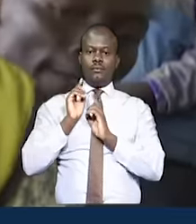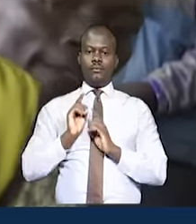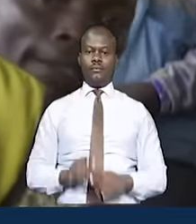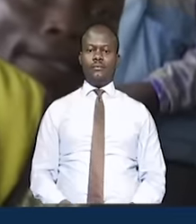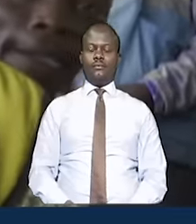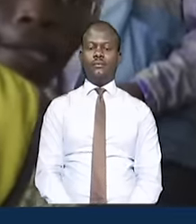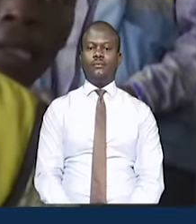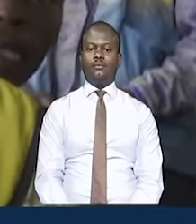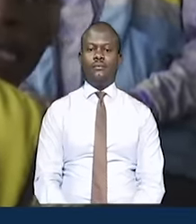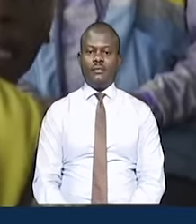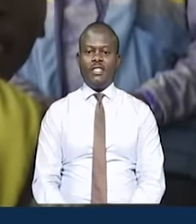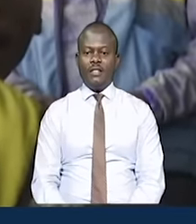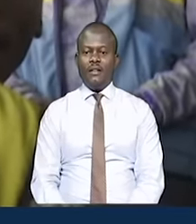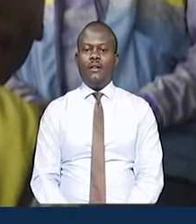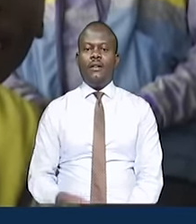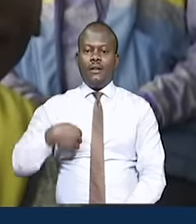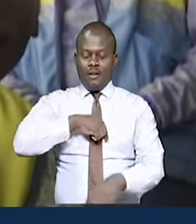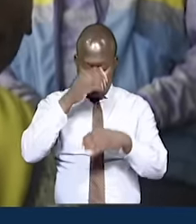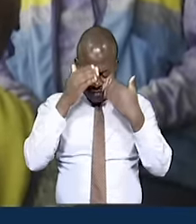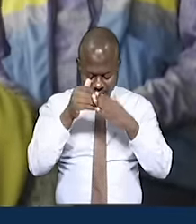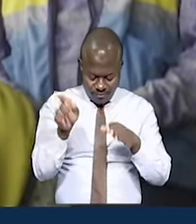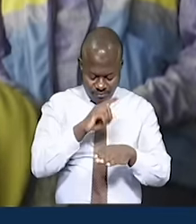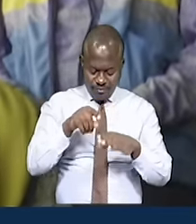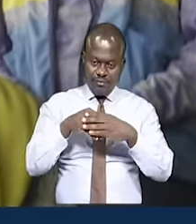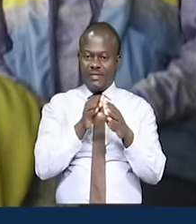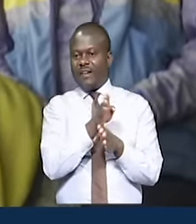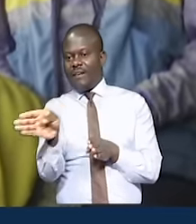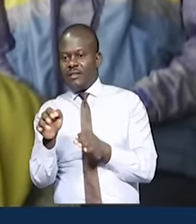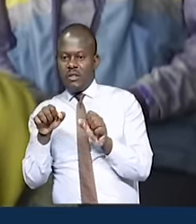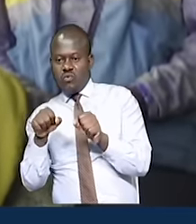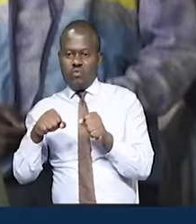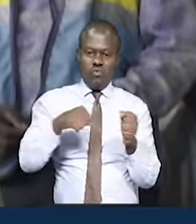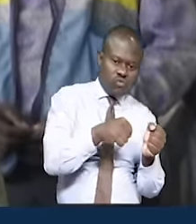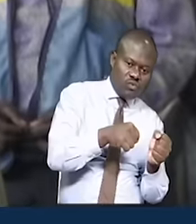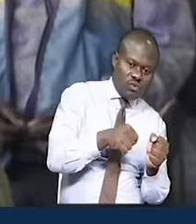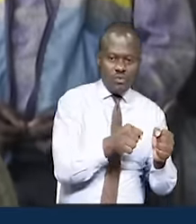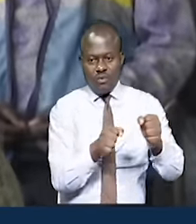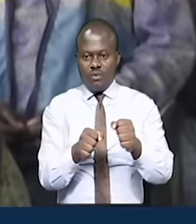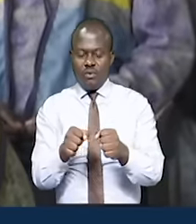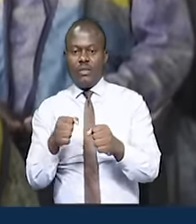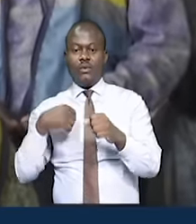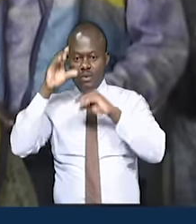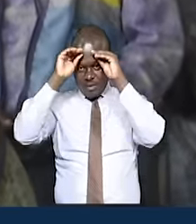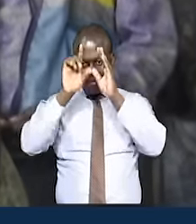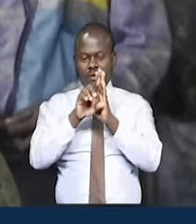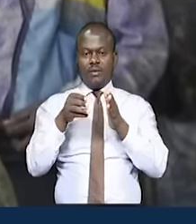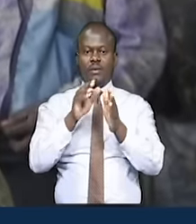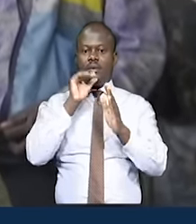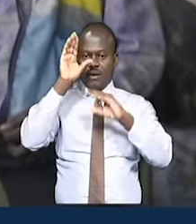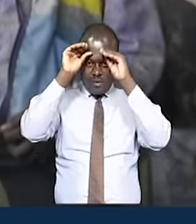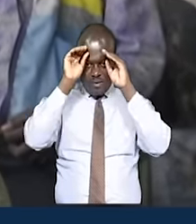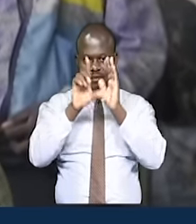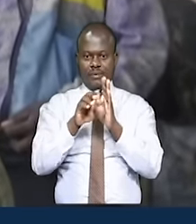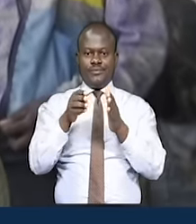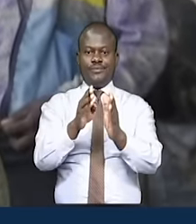mu by'ukuri ntabwo twahakana ko ibintu by'amakosa yo kudeparisa hatariho tutabikora twese tweza amategeko y'umuhanda nta muntu mu muhanda utareza